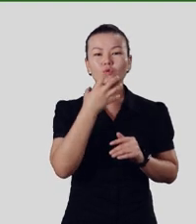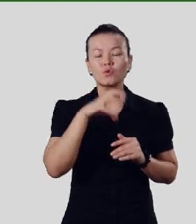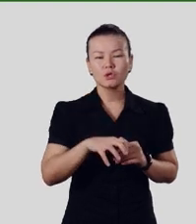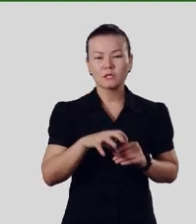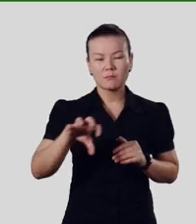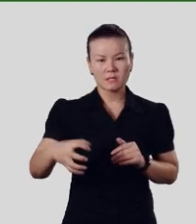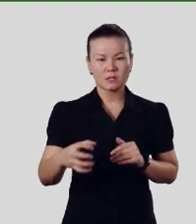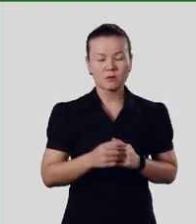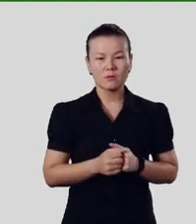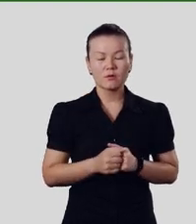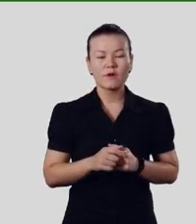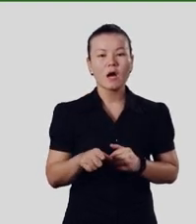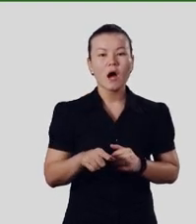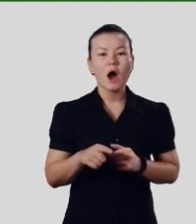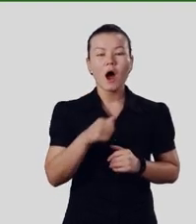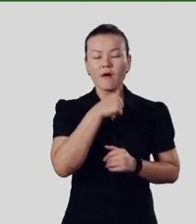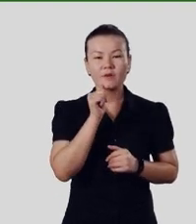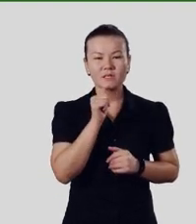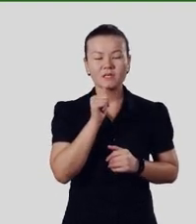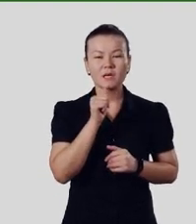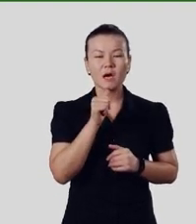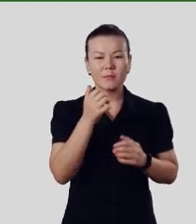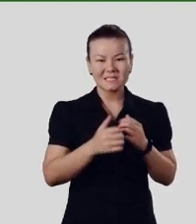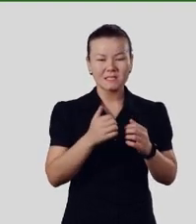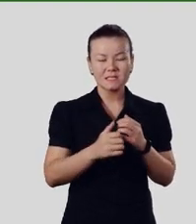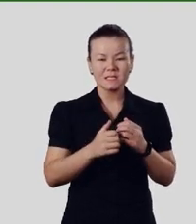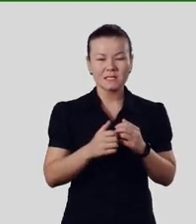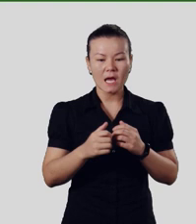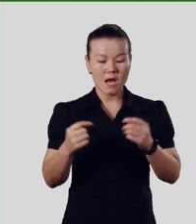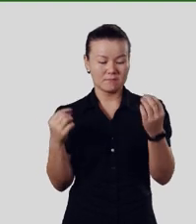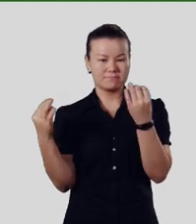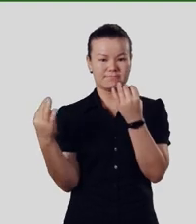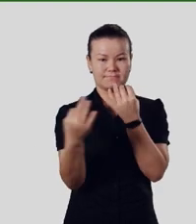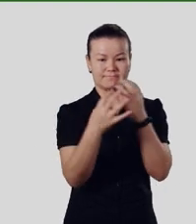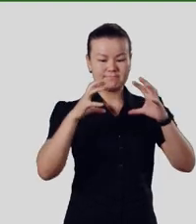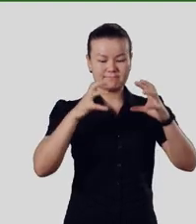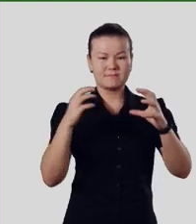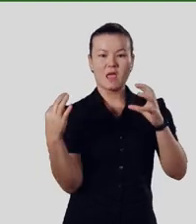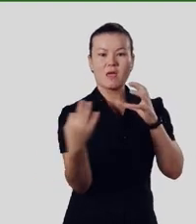материков. Африку почти посередине пересекает экватор.